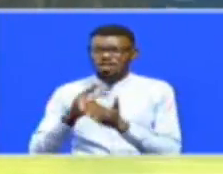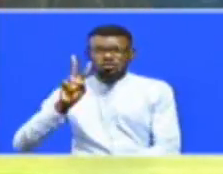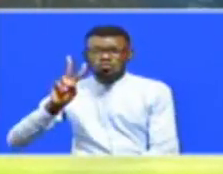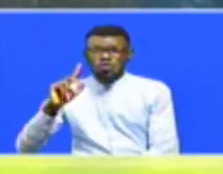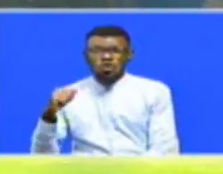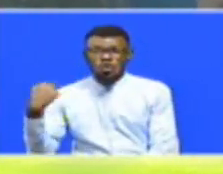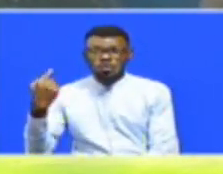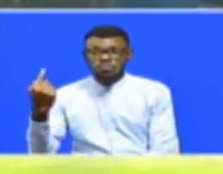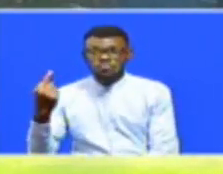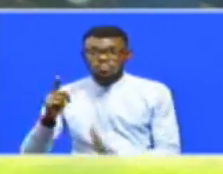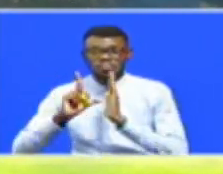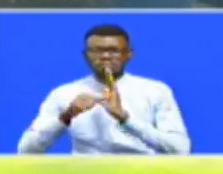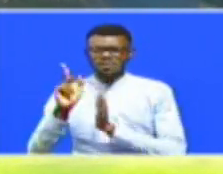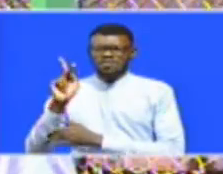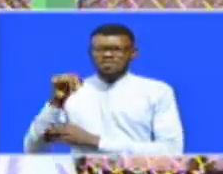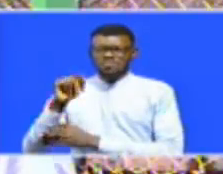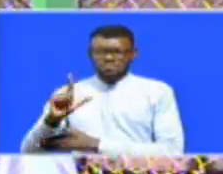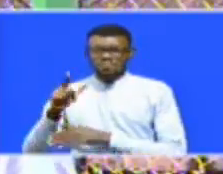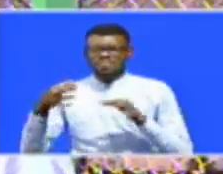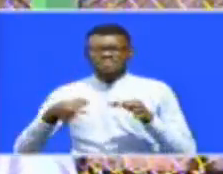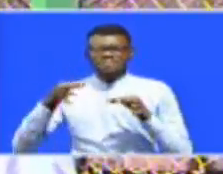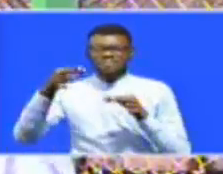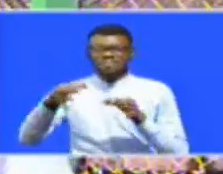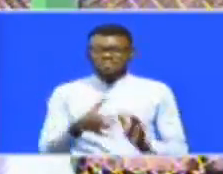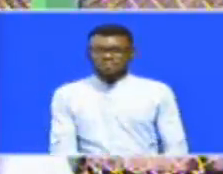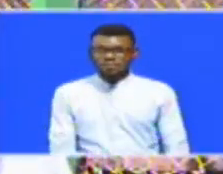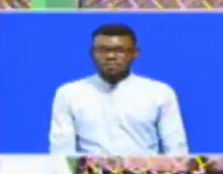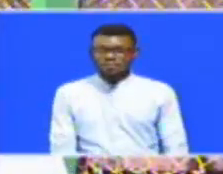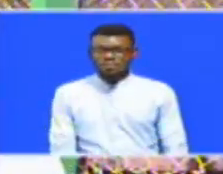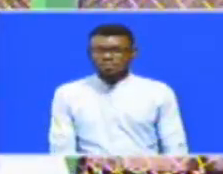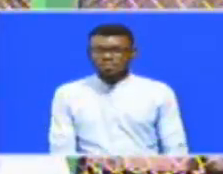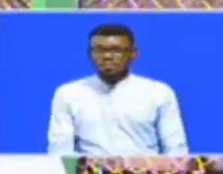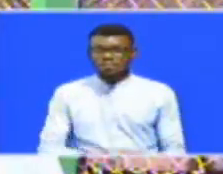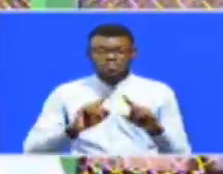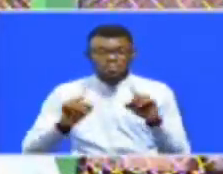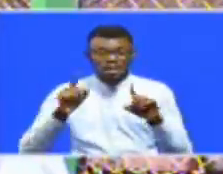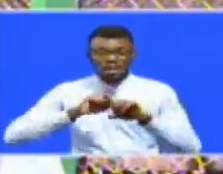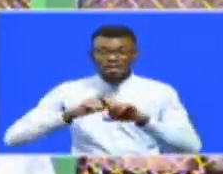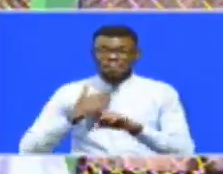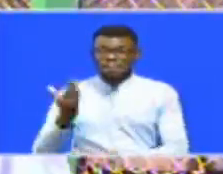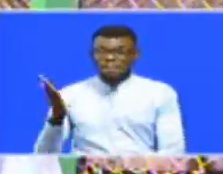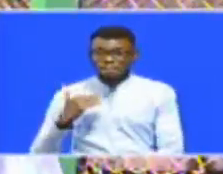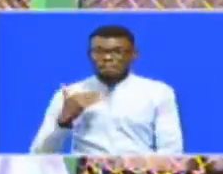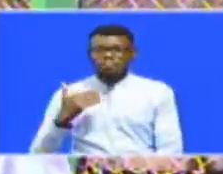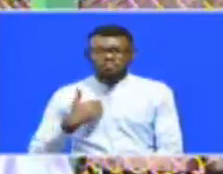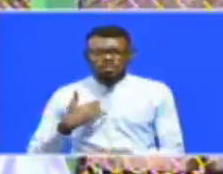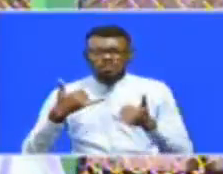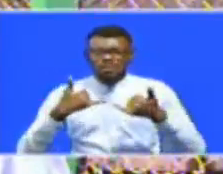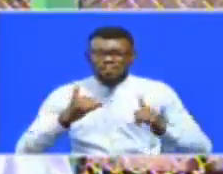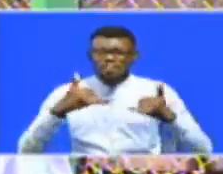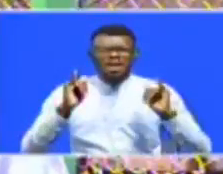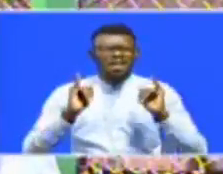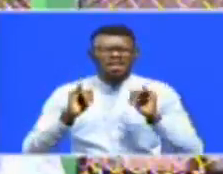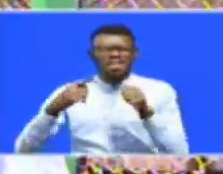hiyo kusitishwa. So hiyo injury nilika nje around 2.5 months, but vile nilirudi nilianza kucheza game ya